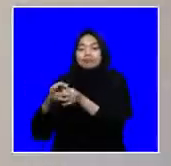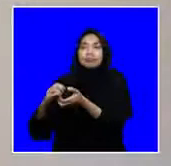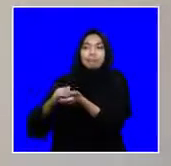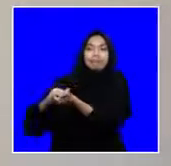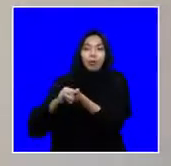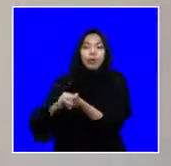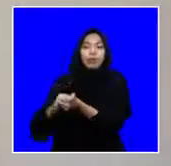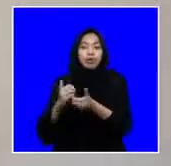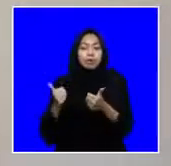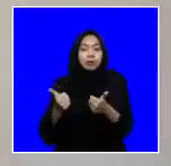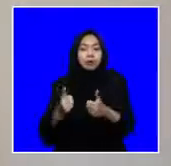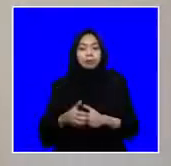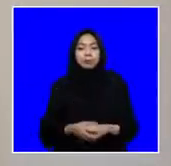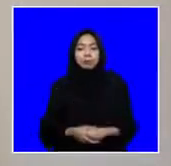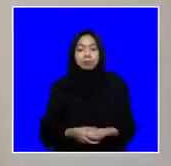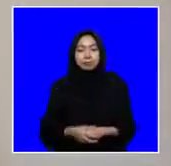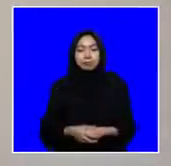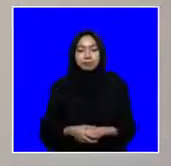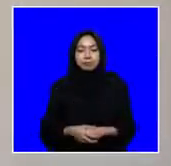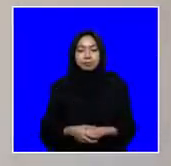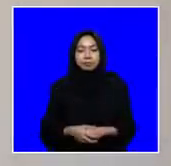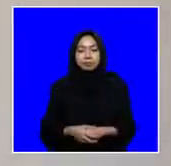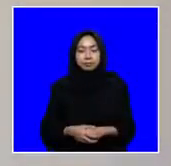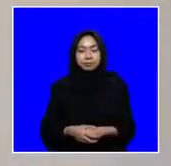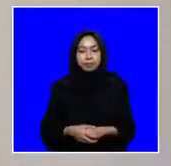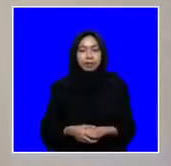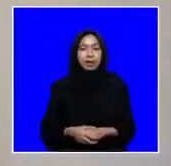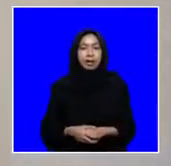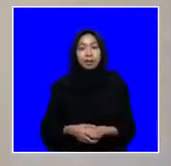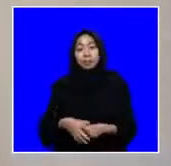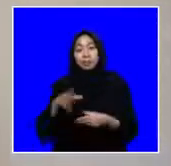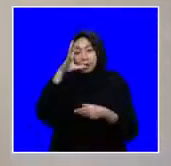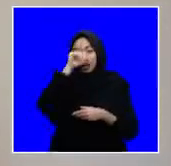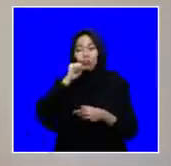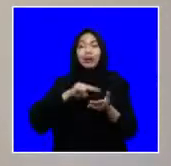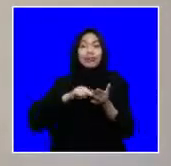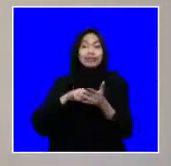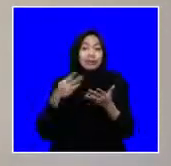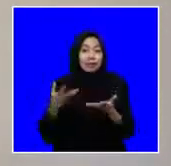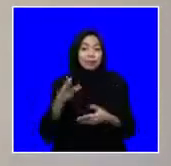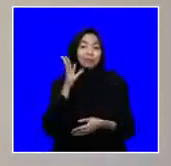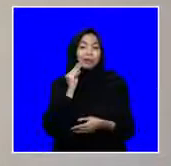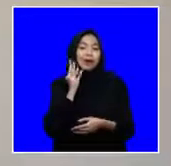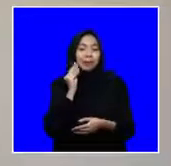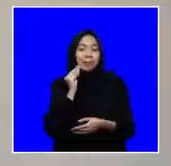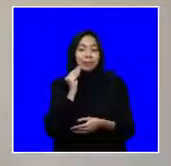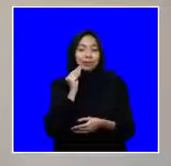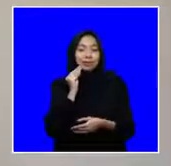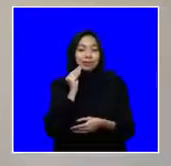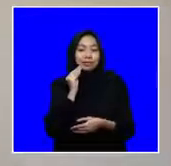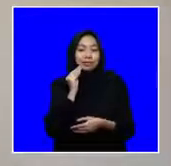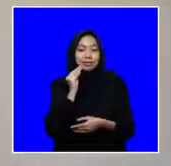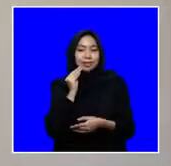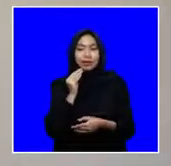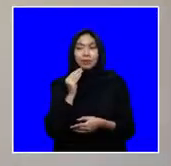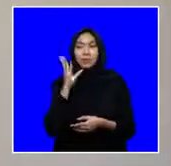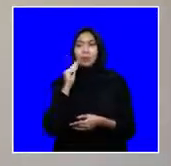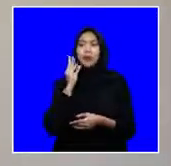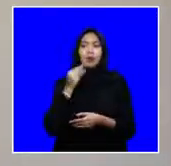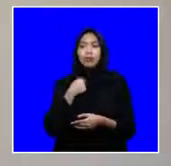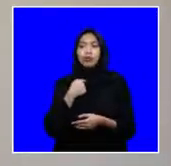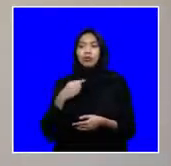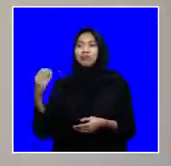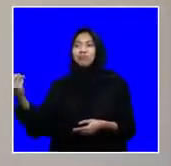salah satu pengetahuan itu adalah pengalaman. Dan pengalaman itu tidak datang dengan sendiri,